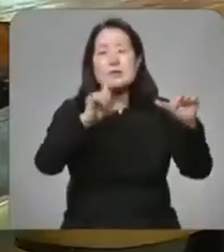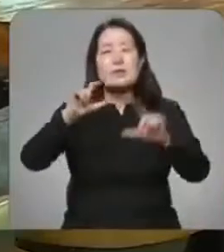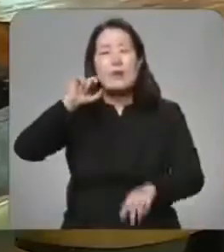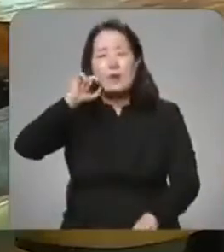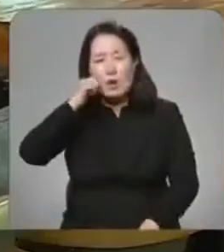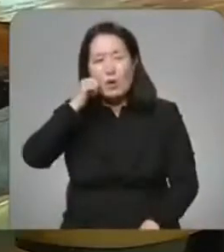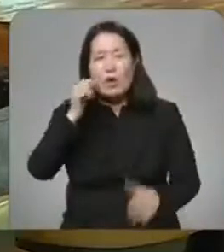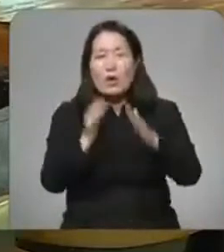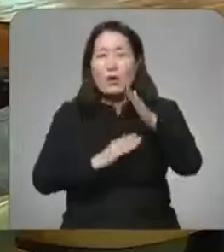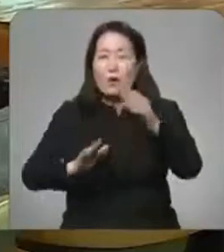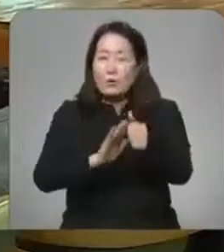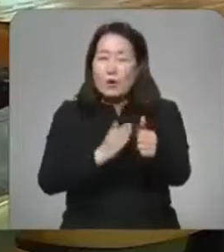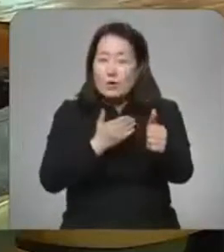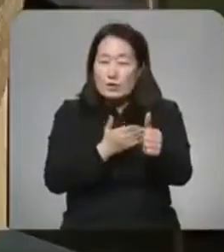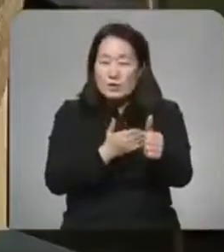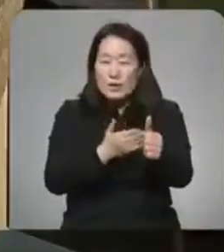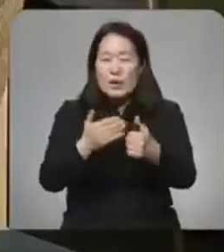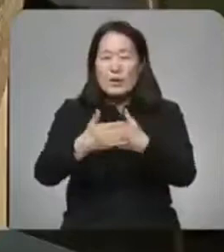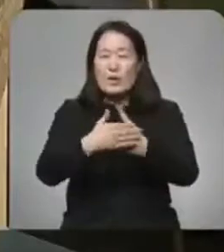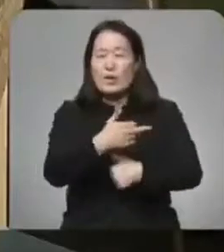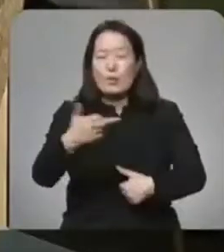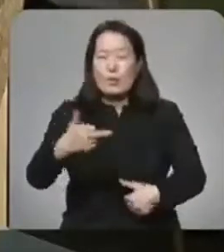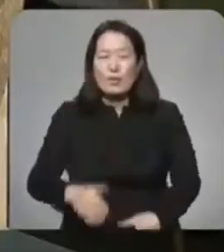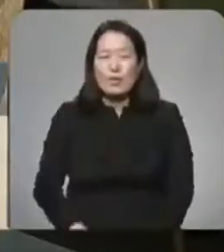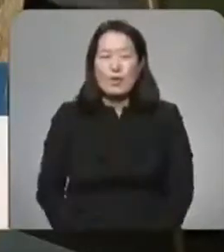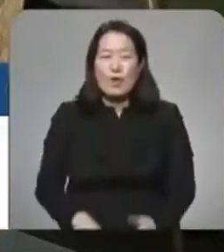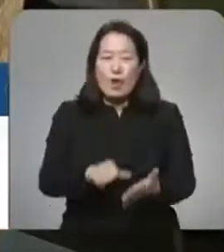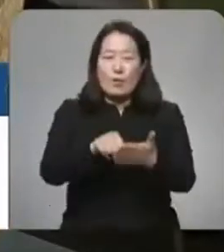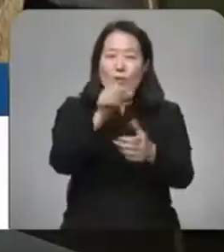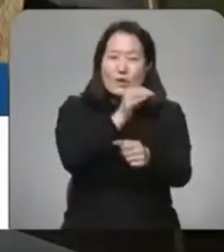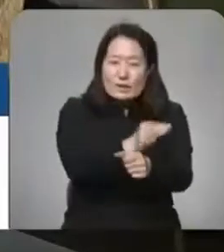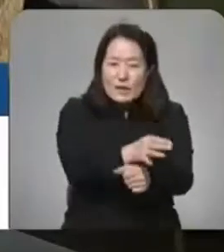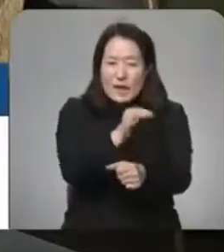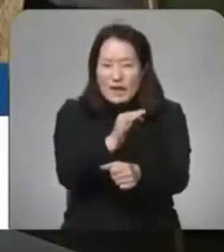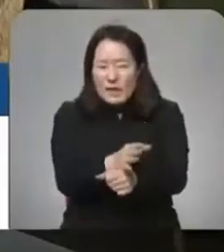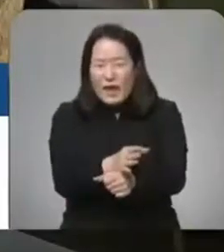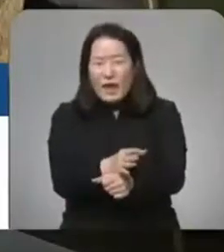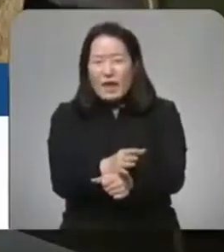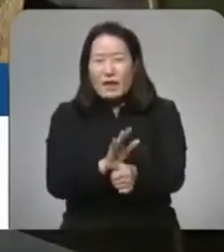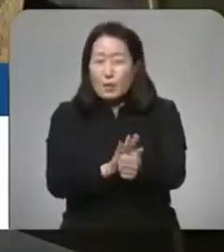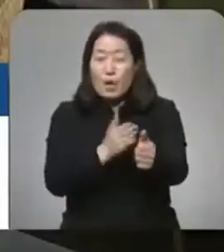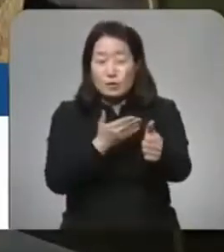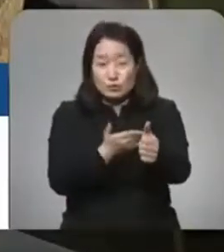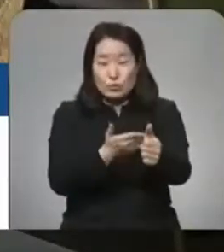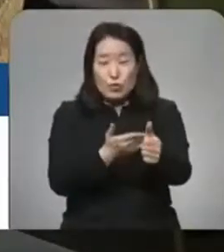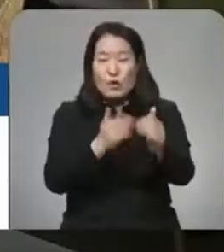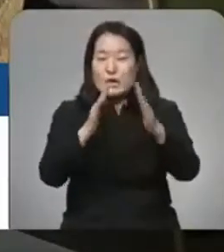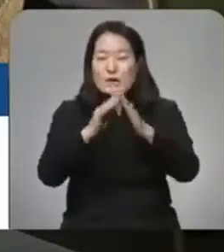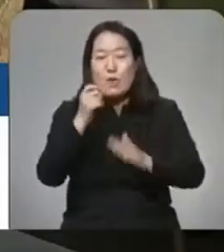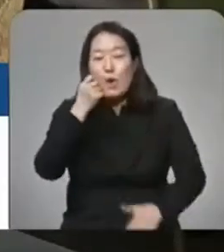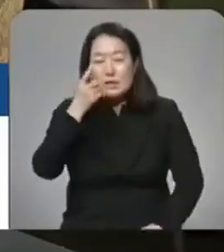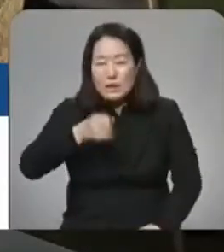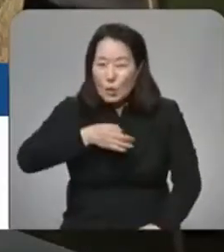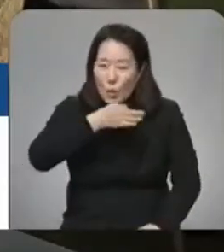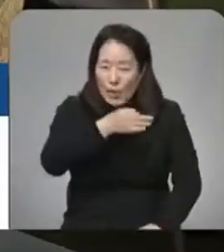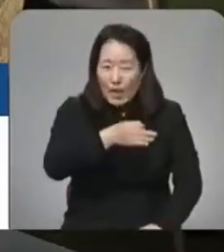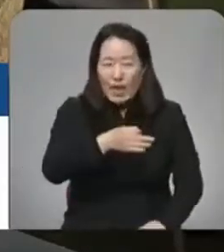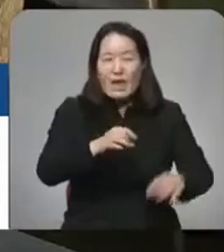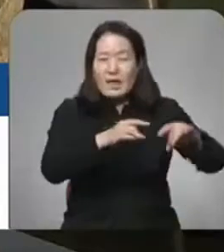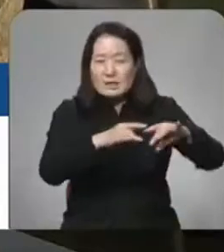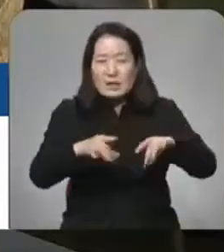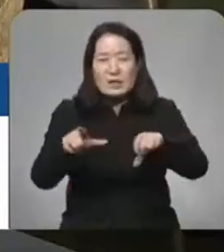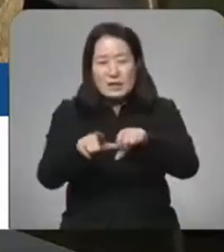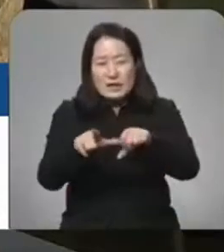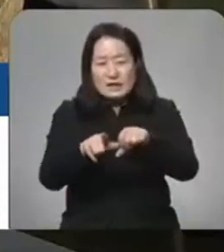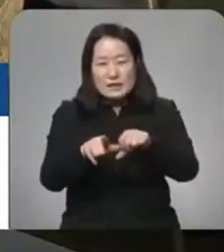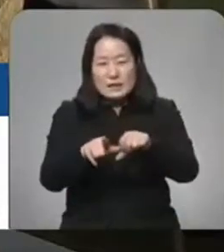공공후견인이 큰 도움이 됐습니다. 생필품부터 모든 걸다 구매를 해드렸고요. 뭐 월세, 뭐 공과금 모든 것은